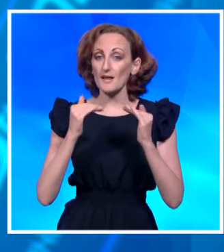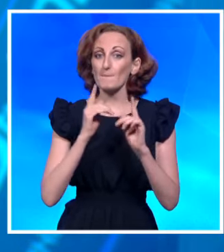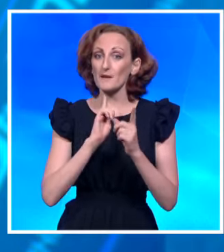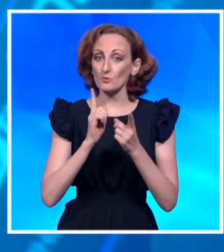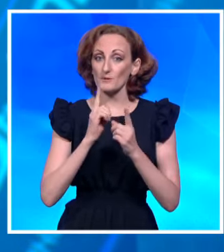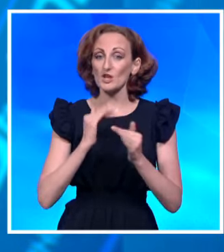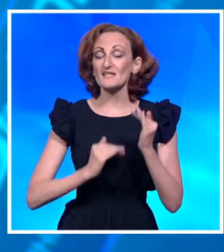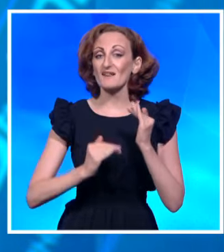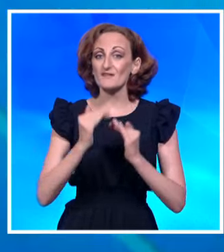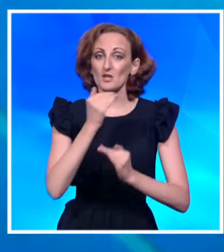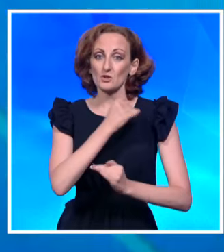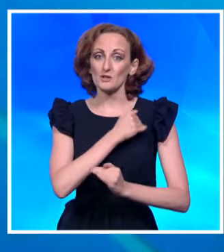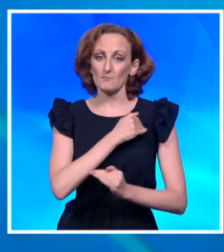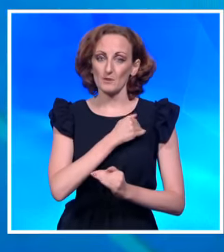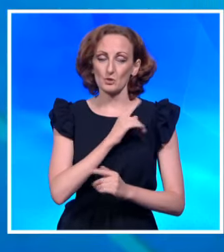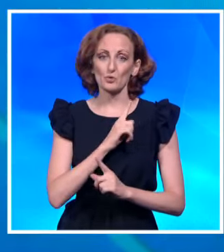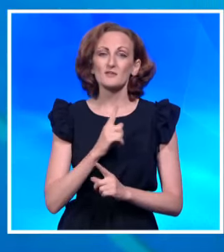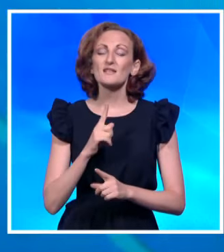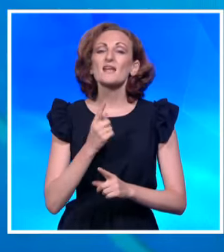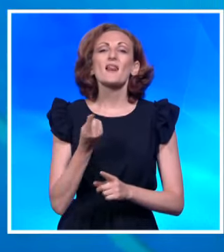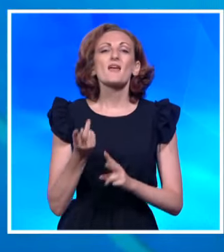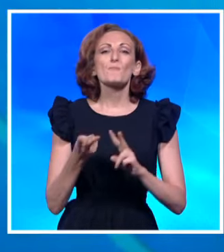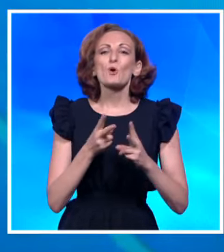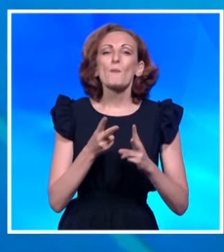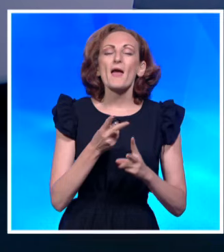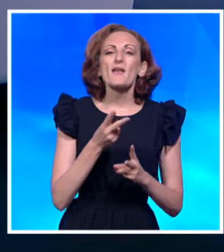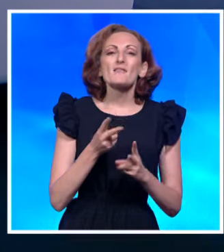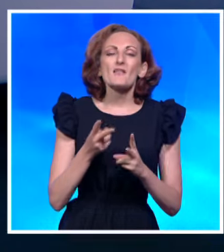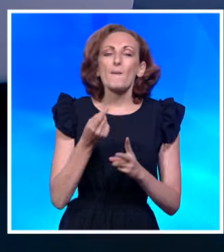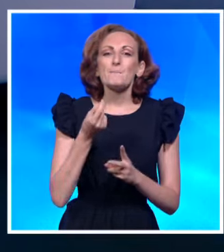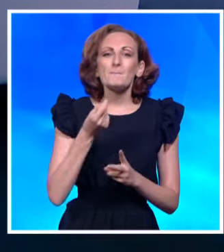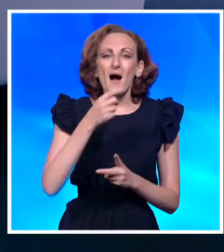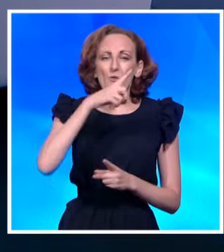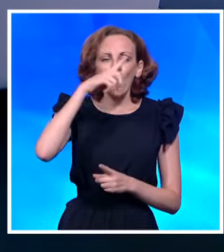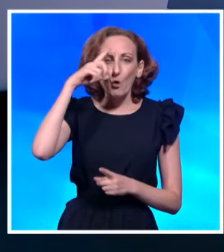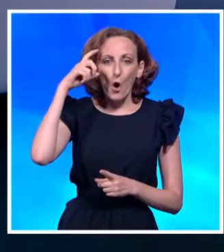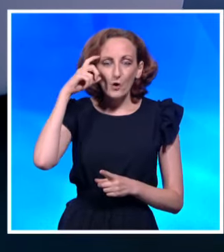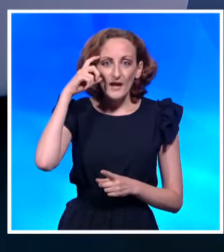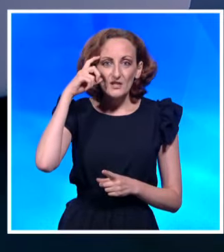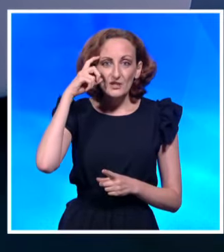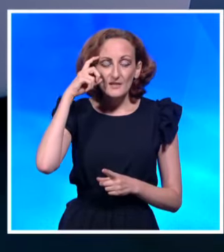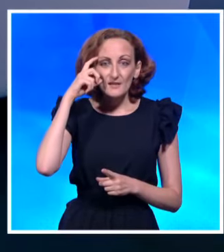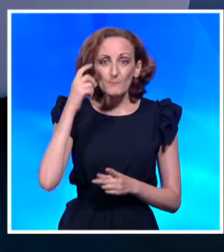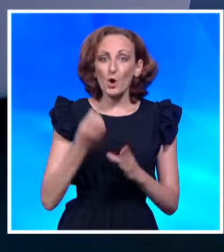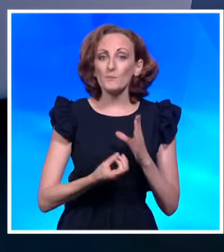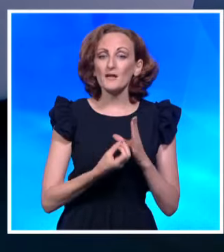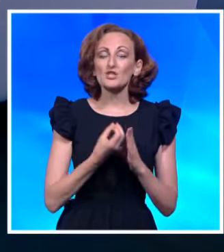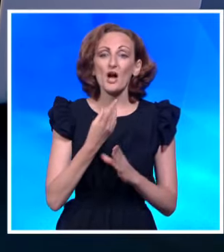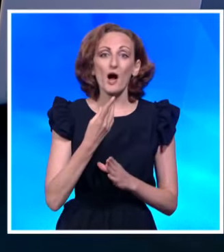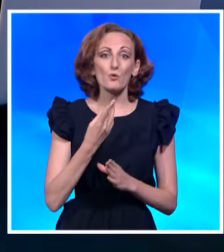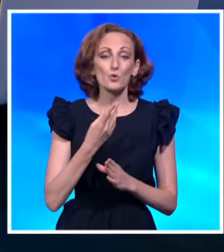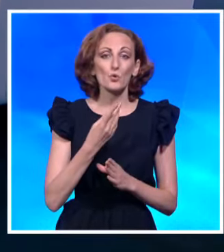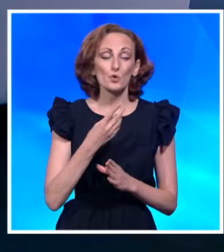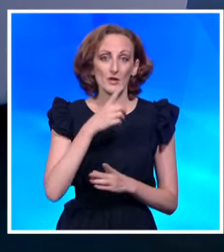високи температури. Не се ли изместват малко тези горещи дни, горещниците, по-към началото на годината, т.е.